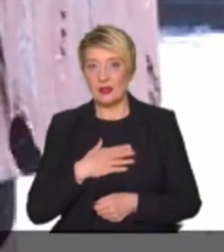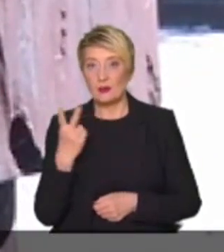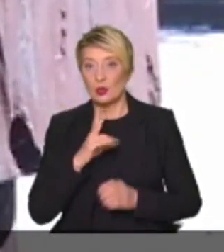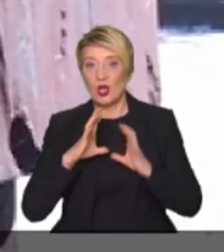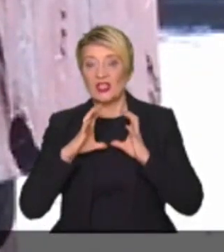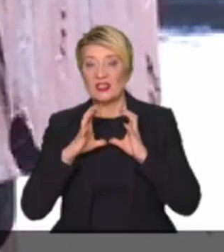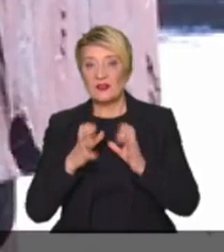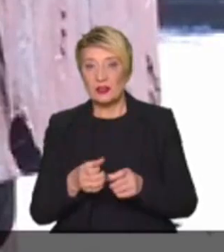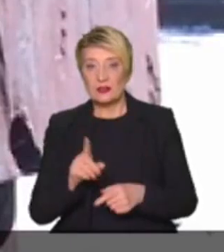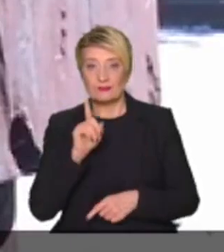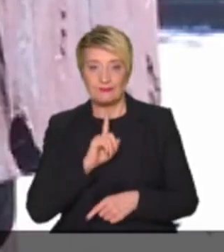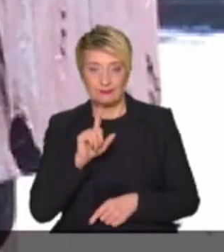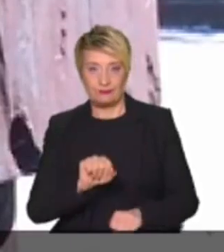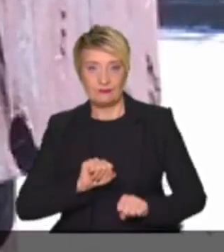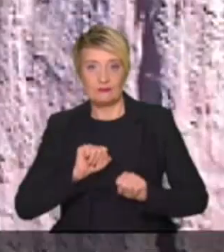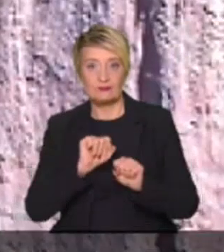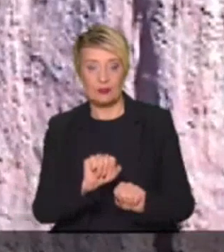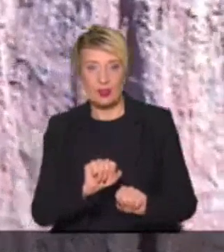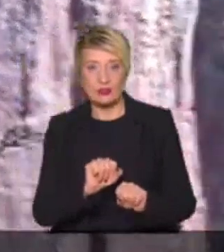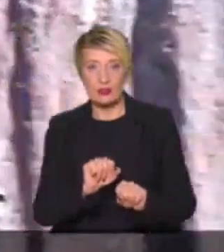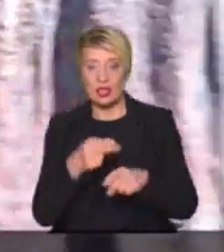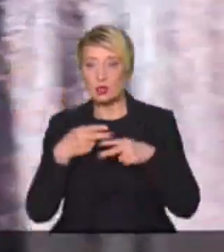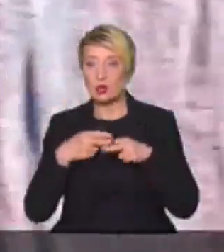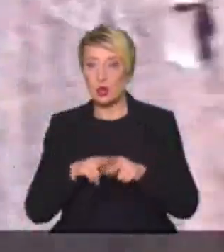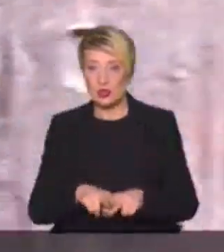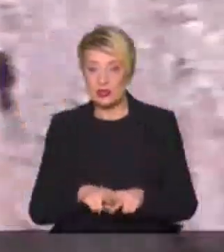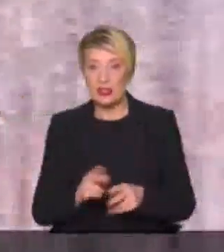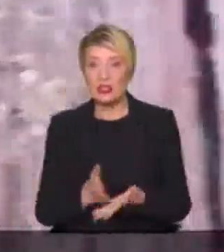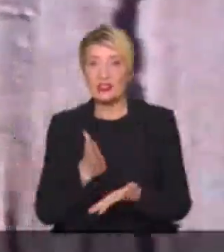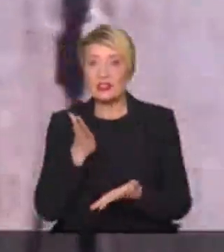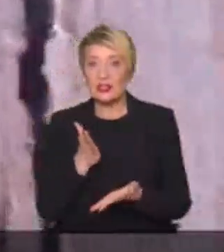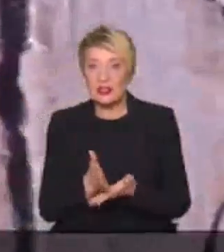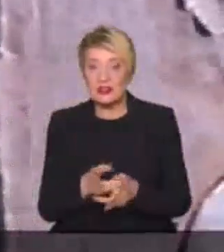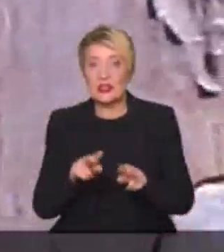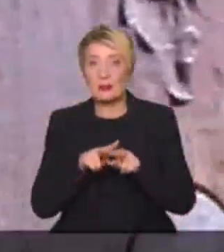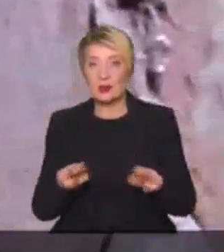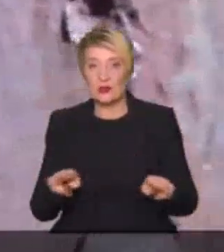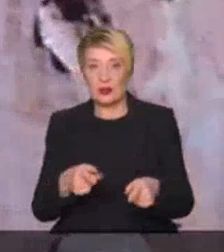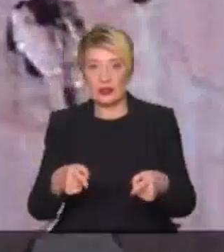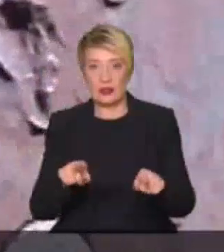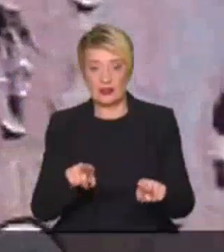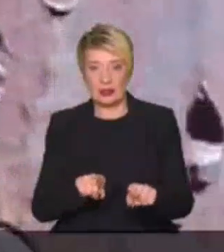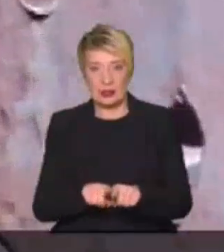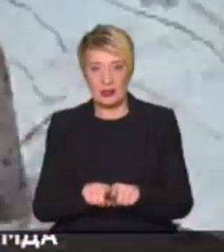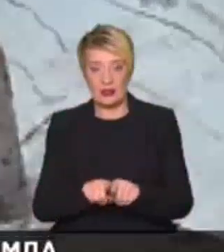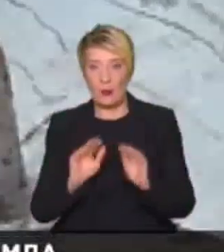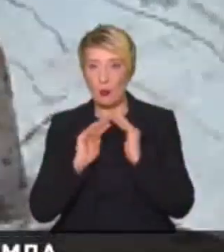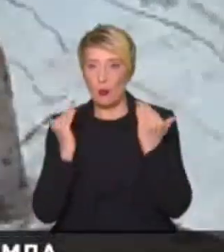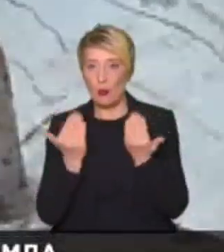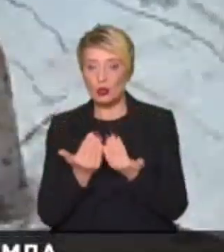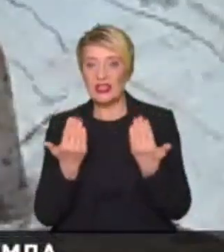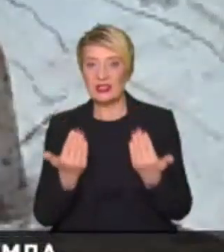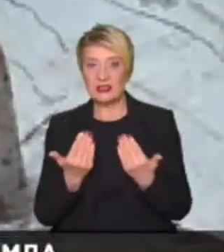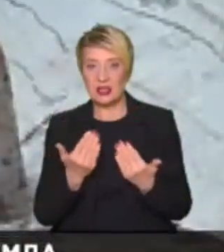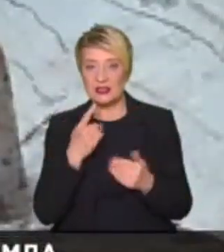доти дійсно зіграли свою роль в обороні столиці. Та чи є резон будувати такі монументальні бункери зараз?